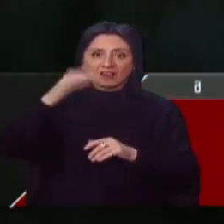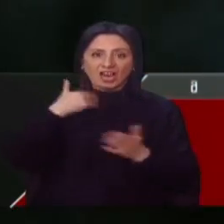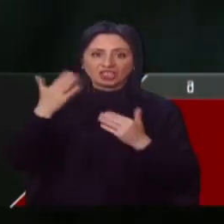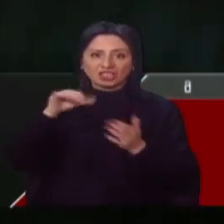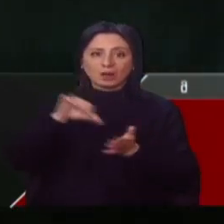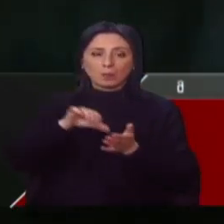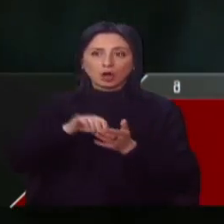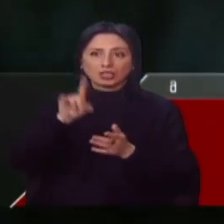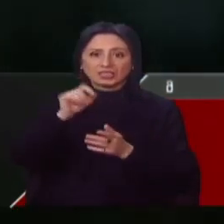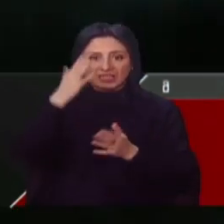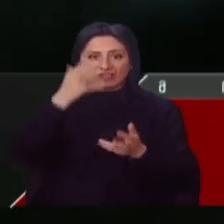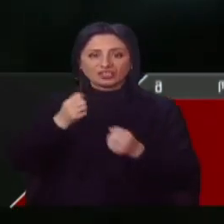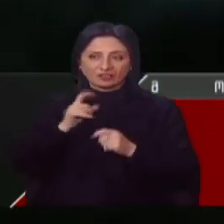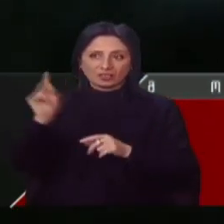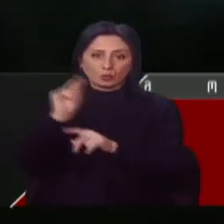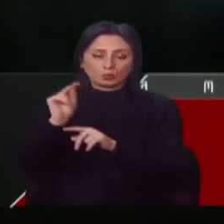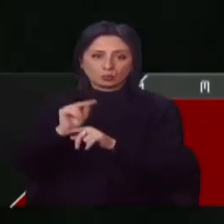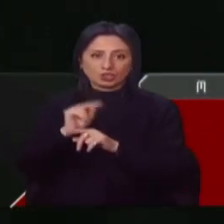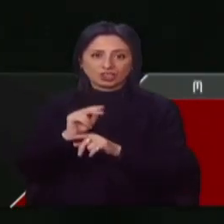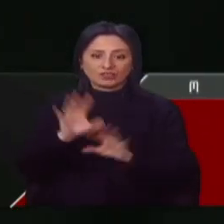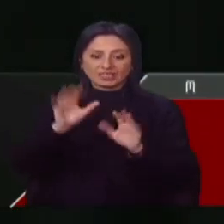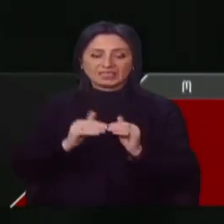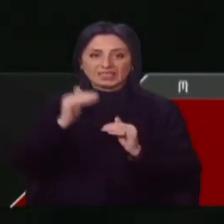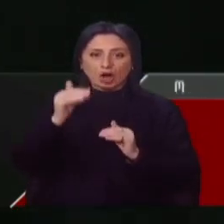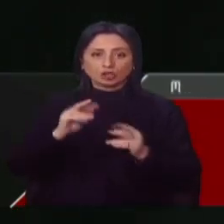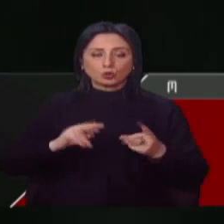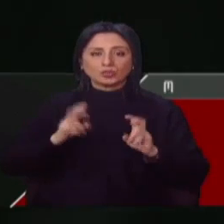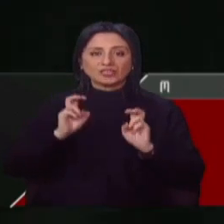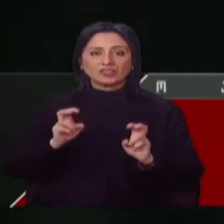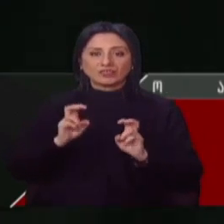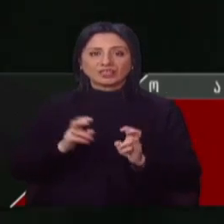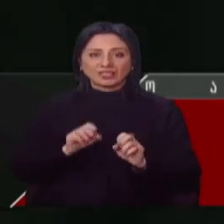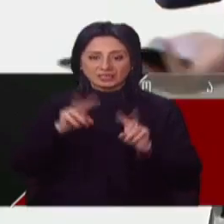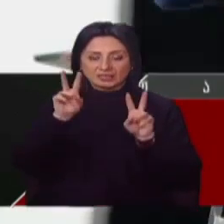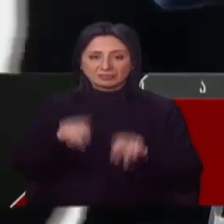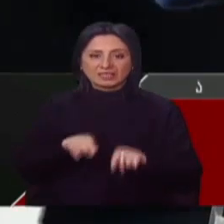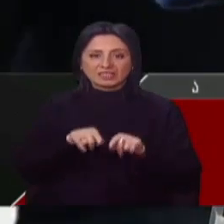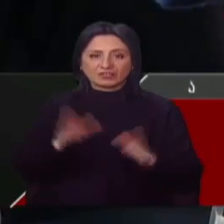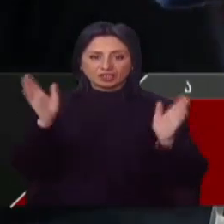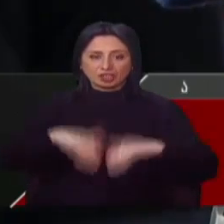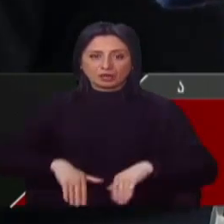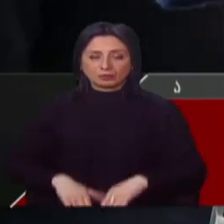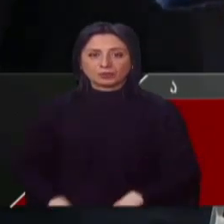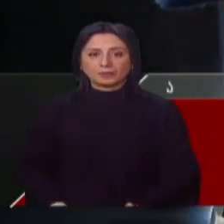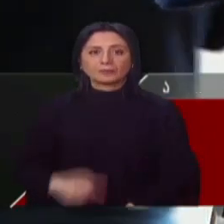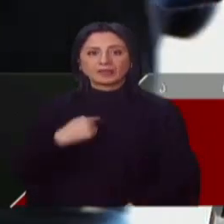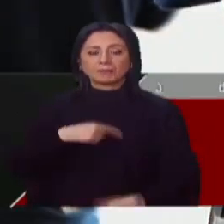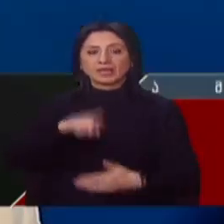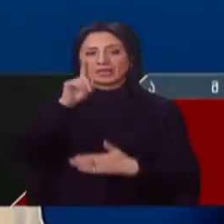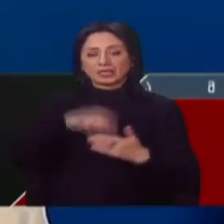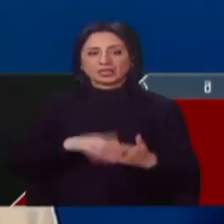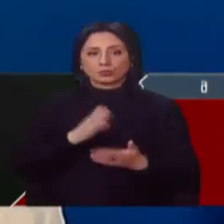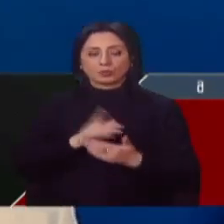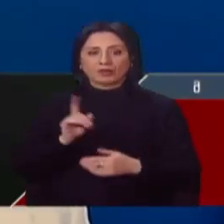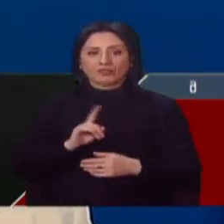კენჭისყრაში მონაწილეობისგან თავი შეიკავოს sa constituție, ცვლილებები მიზან მიმართულად ჩააგდოს. Მე დარწმუნებული ვარ,